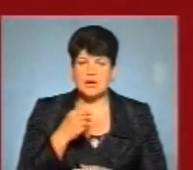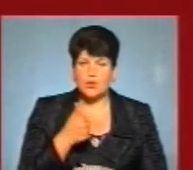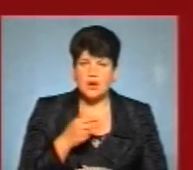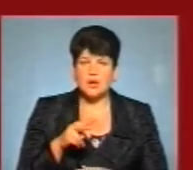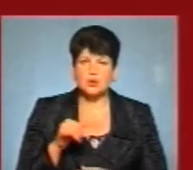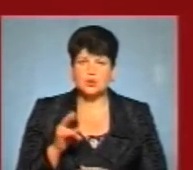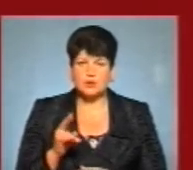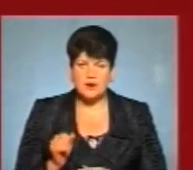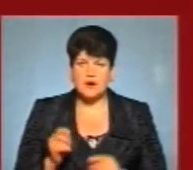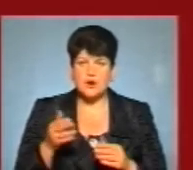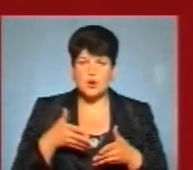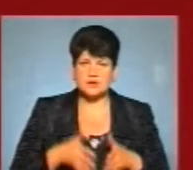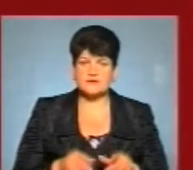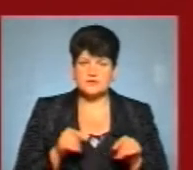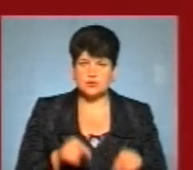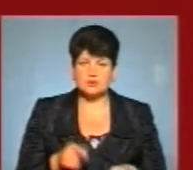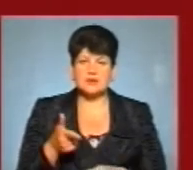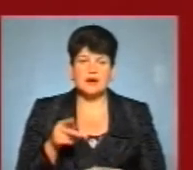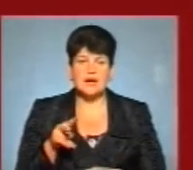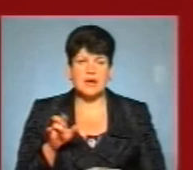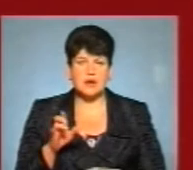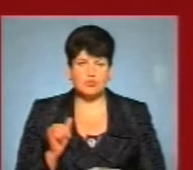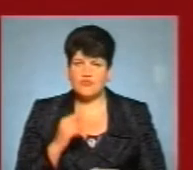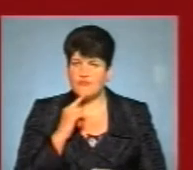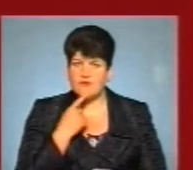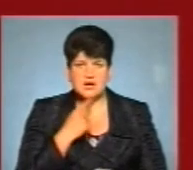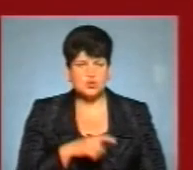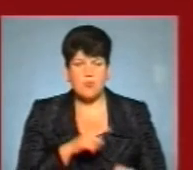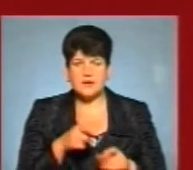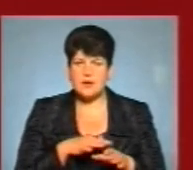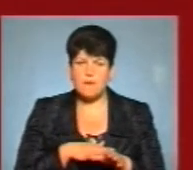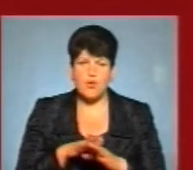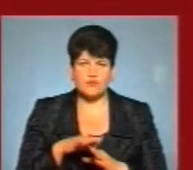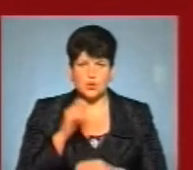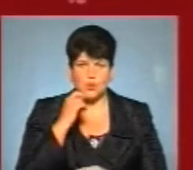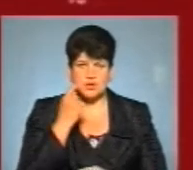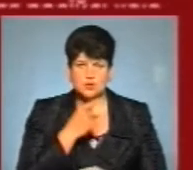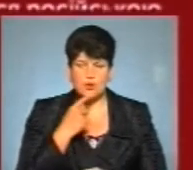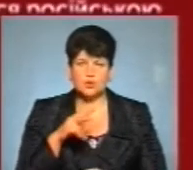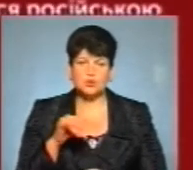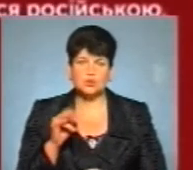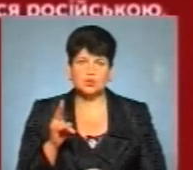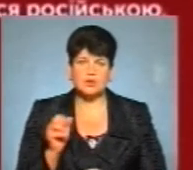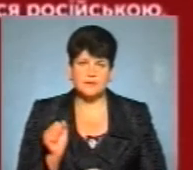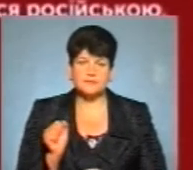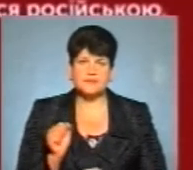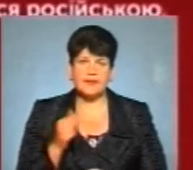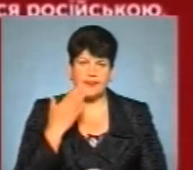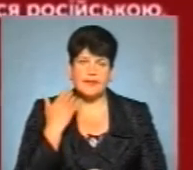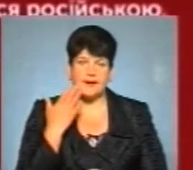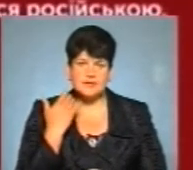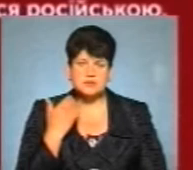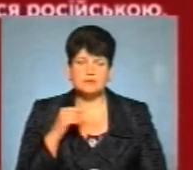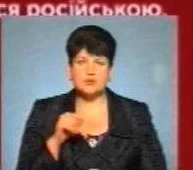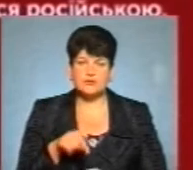тут родився. Глібу дуже важко перейти повністю на українську. Лукасі трошки легше, тому